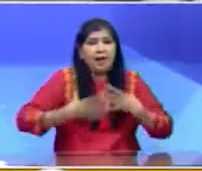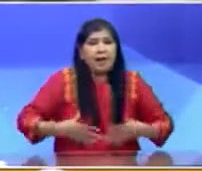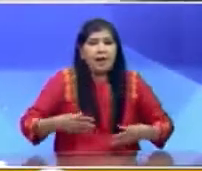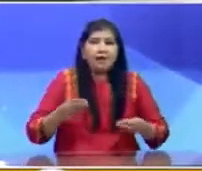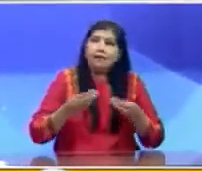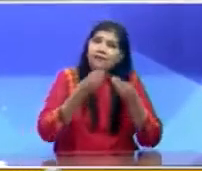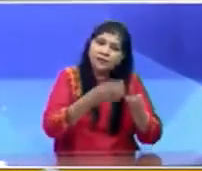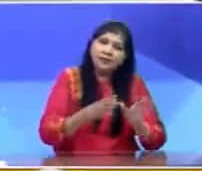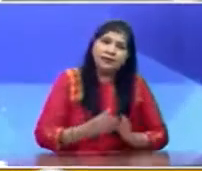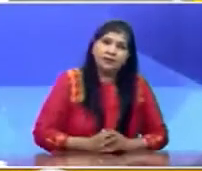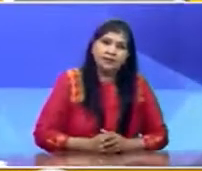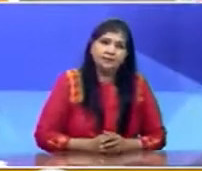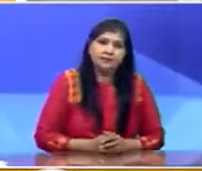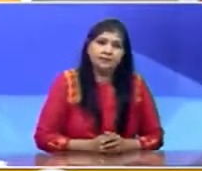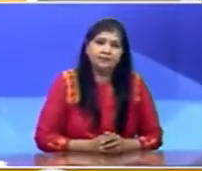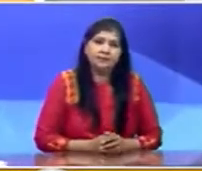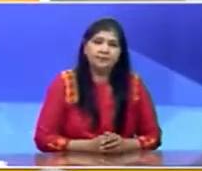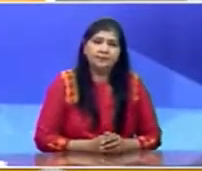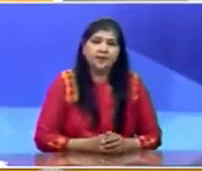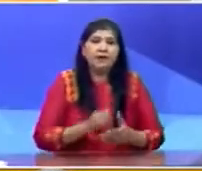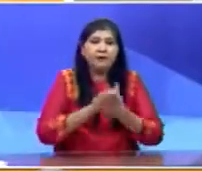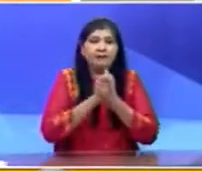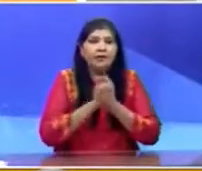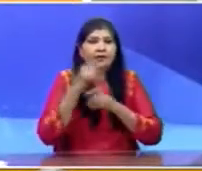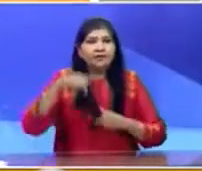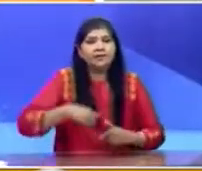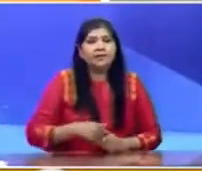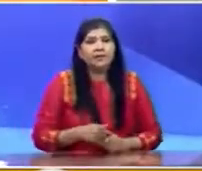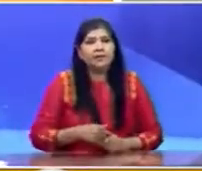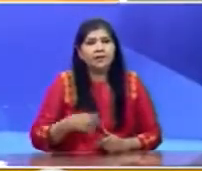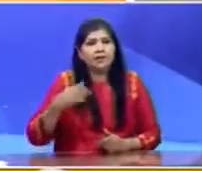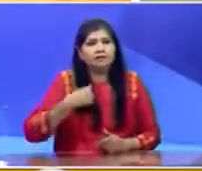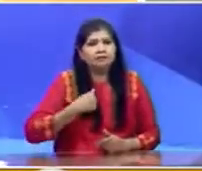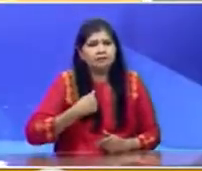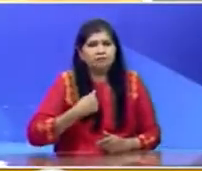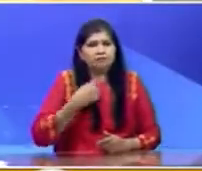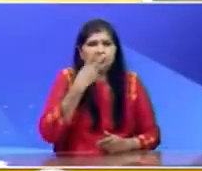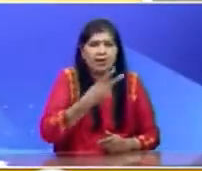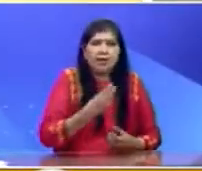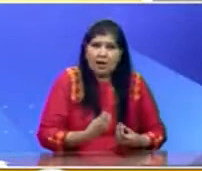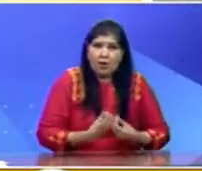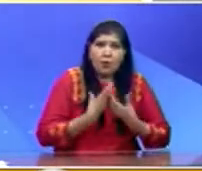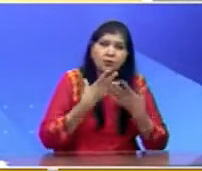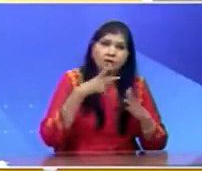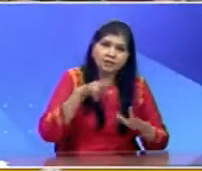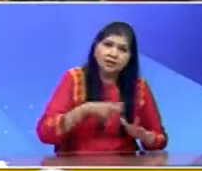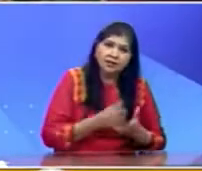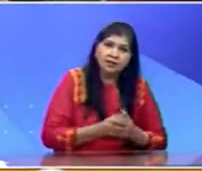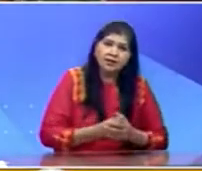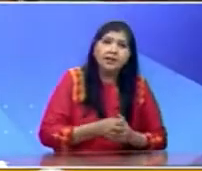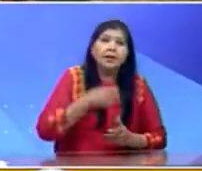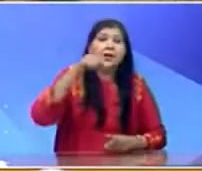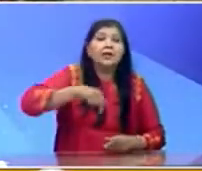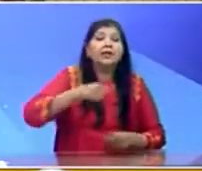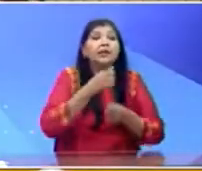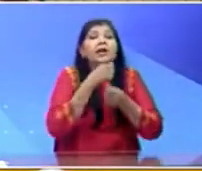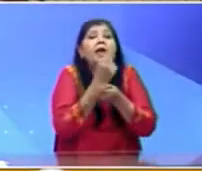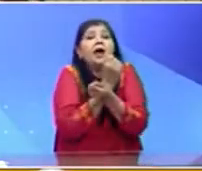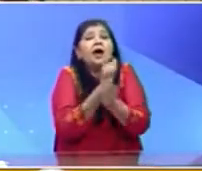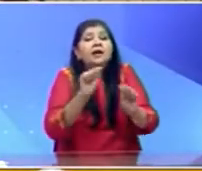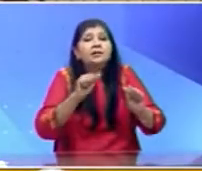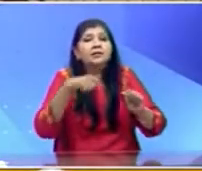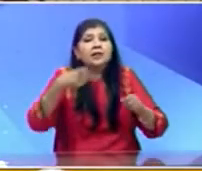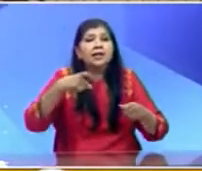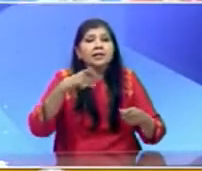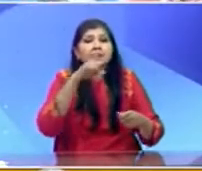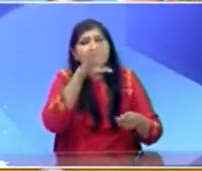न्योछावर कर दिया। साथियों, मुझे ये देखकर बहुत खुशी होती है कि आजादी का अमृत